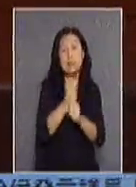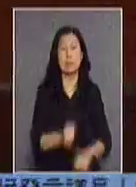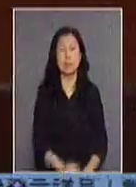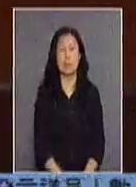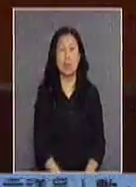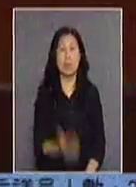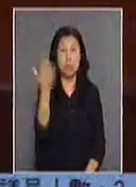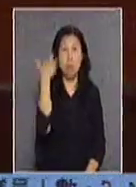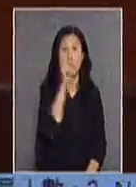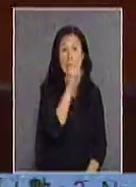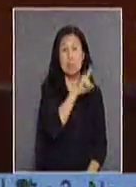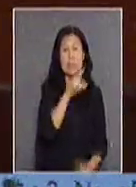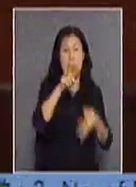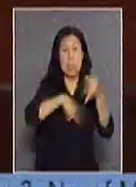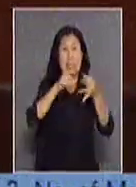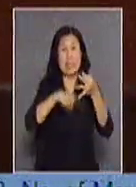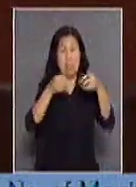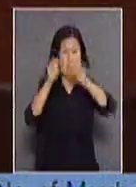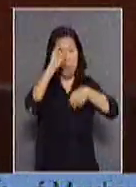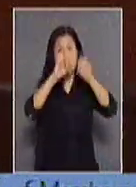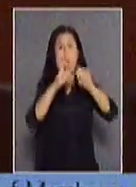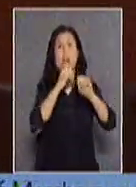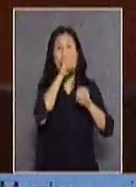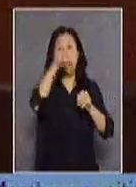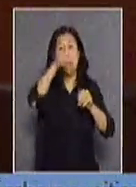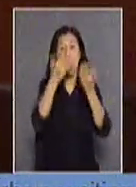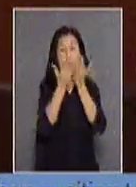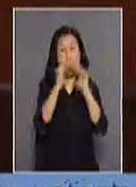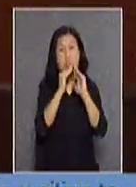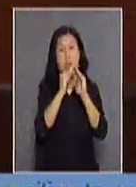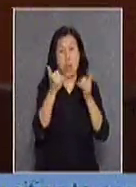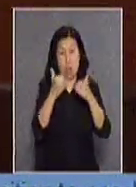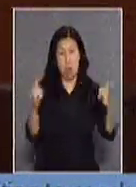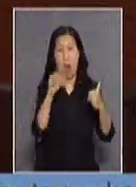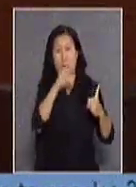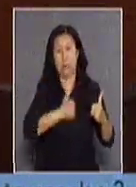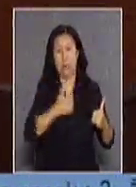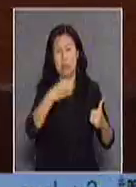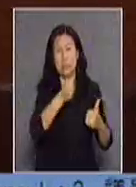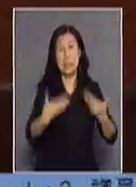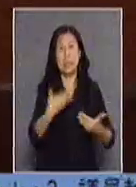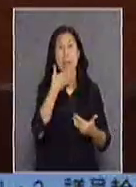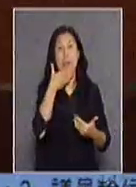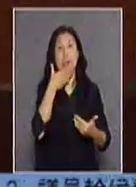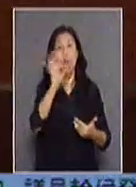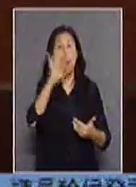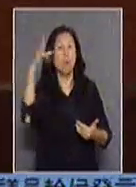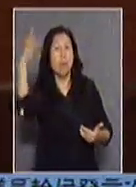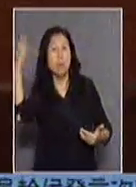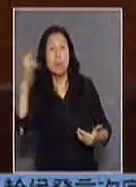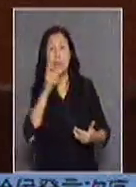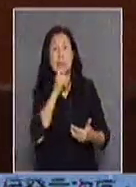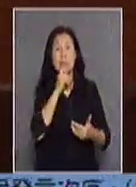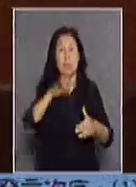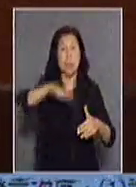上星期前科大校長朱經武在一個講座裡面分享，他說現在年輕一輩沒有夢想，認為成